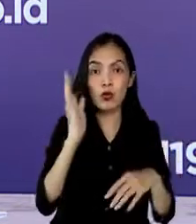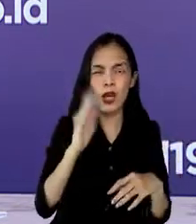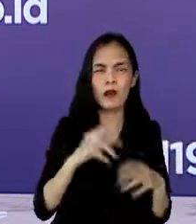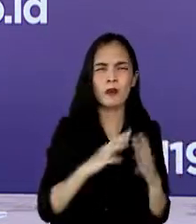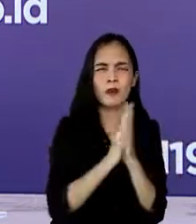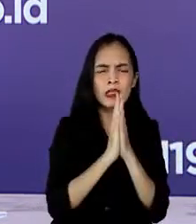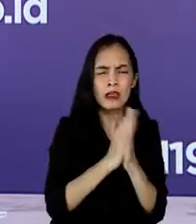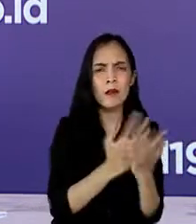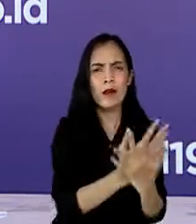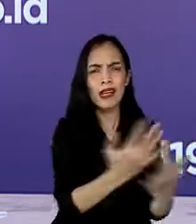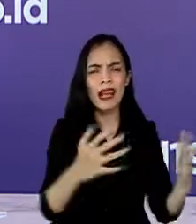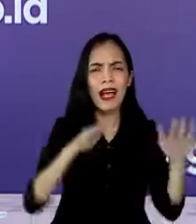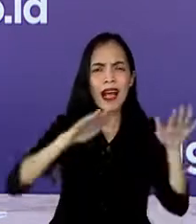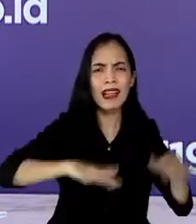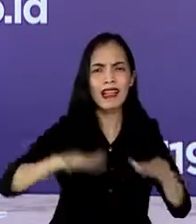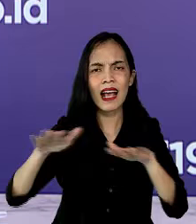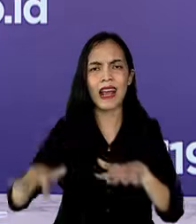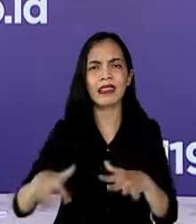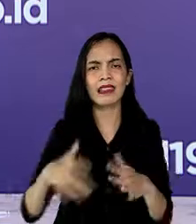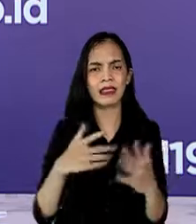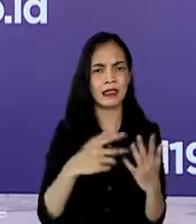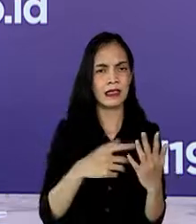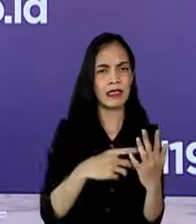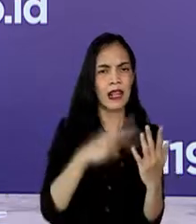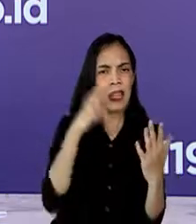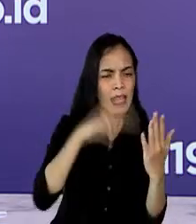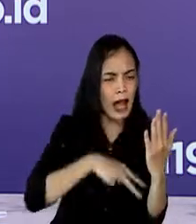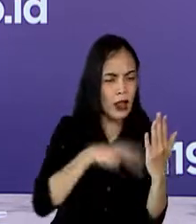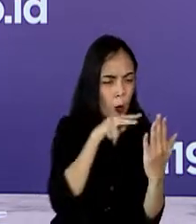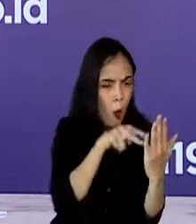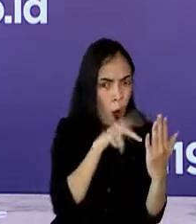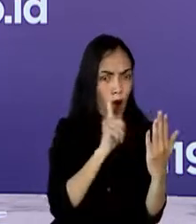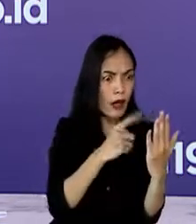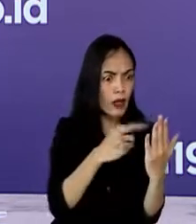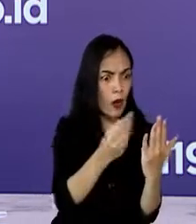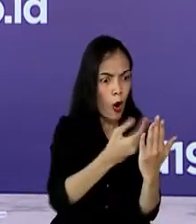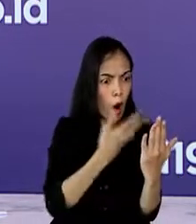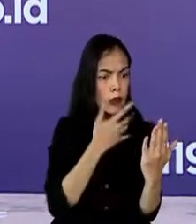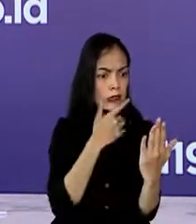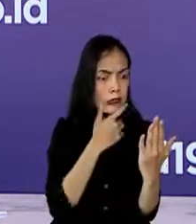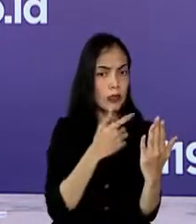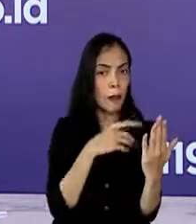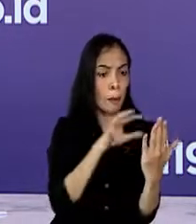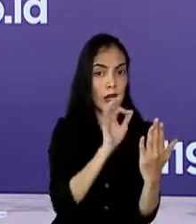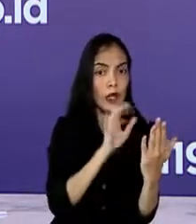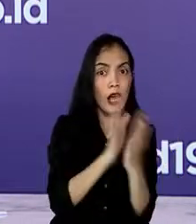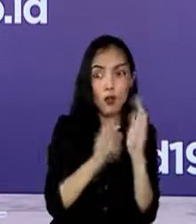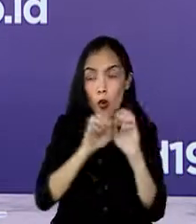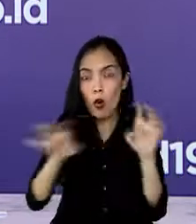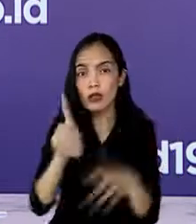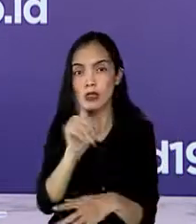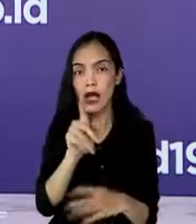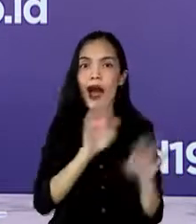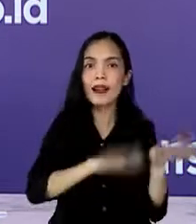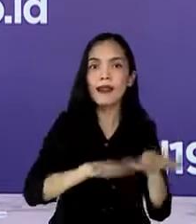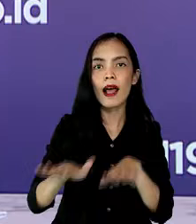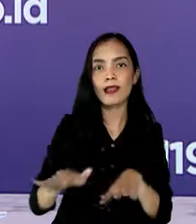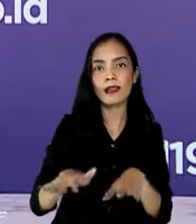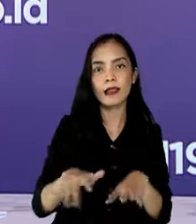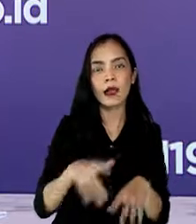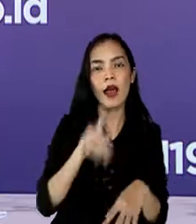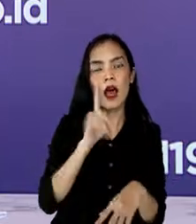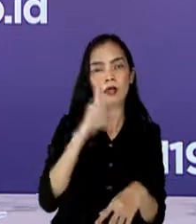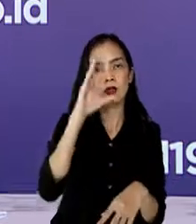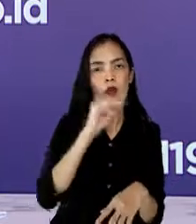dapat selektif dan bijak dalam memilih dan menyebarkan informasi dan penting udah diketahui hoax